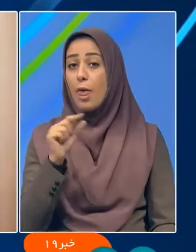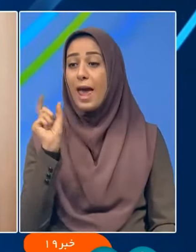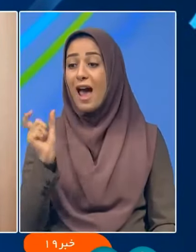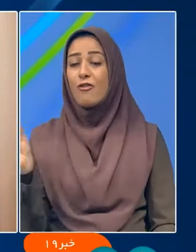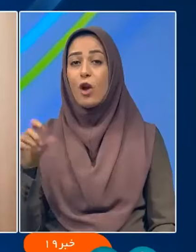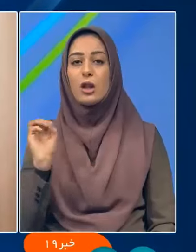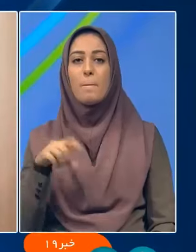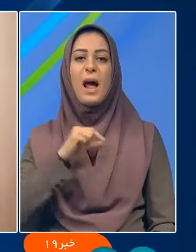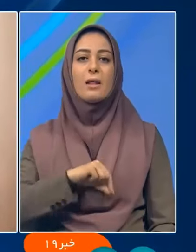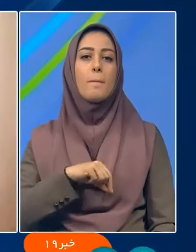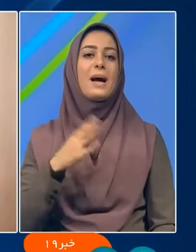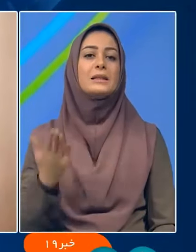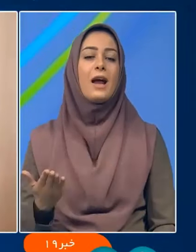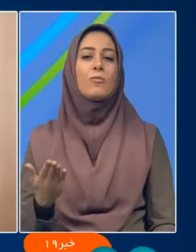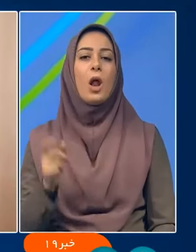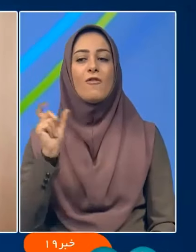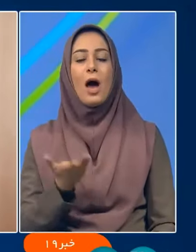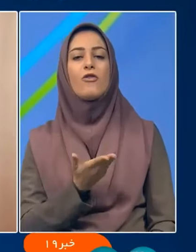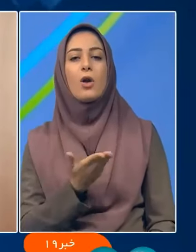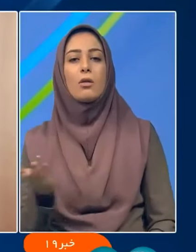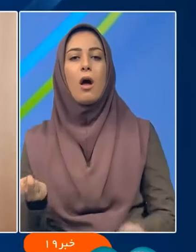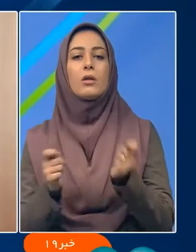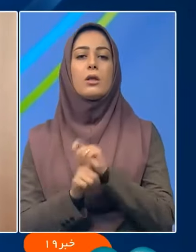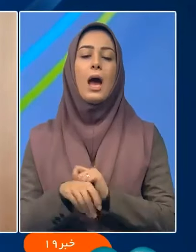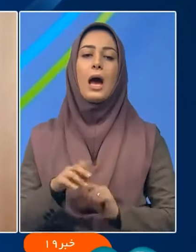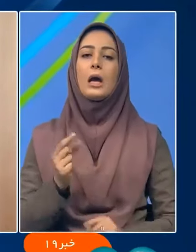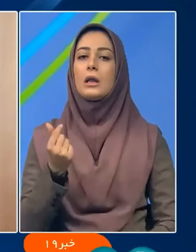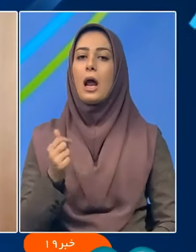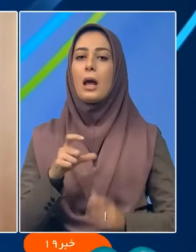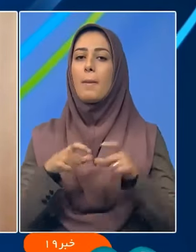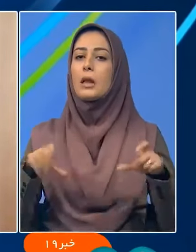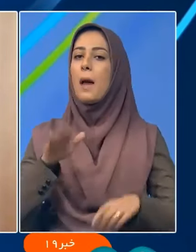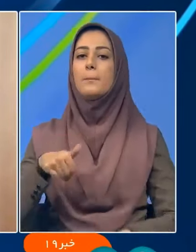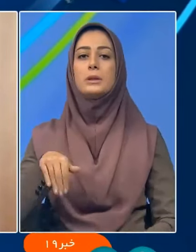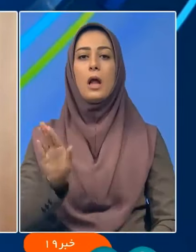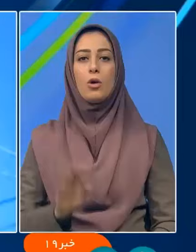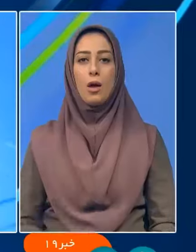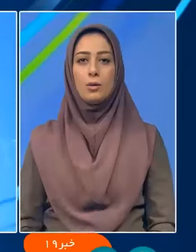و پله های اول تا 10 تغییر خاصی در تعرفه هاشون نخواهد بود.